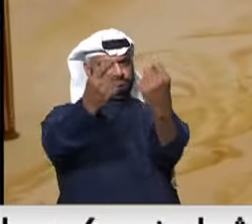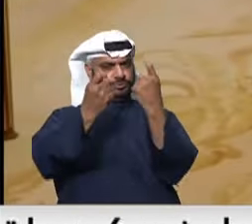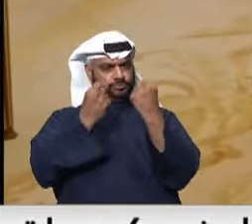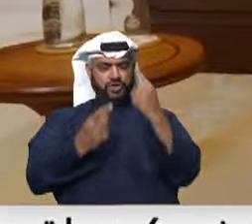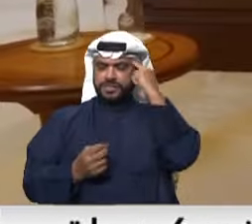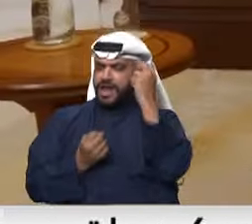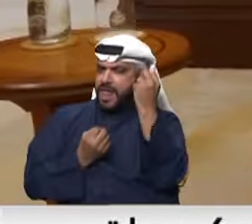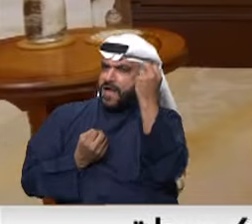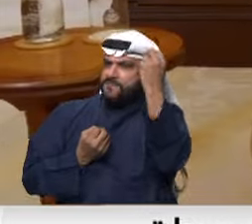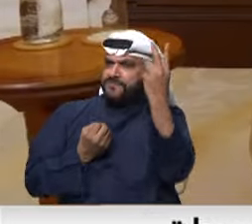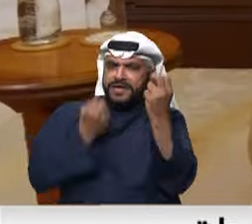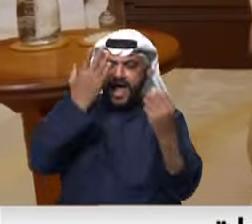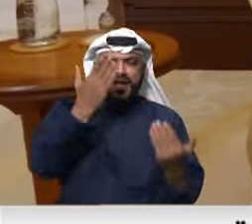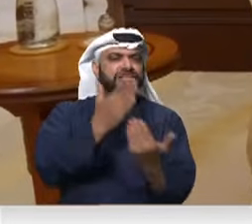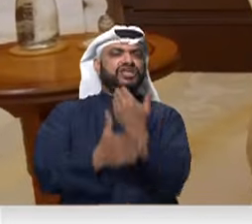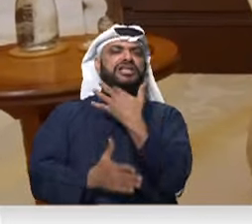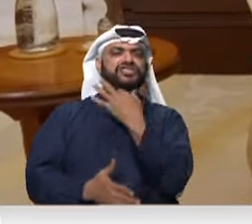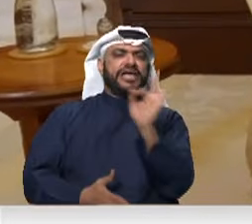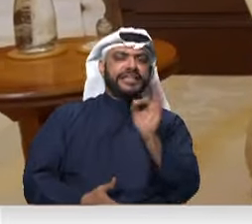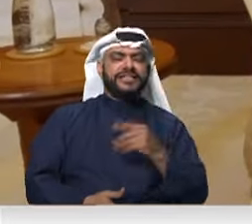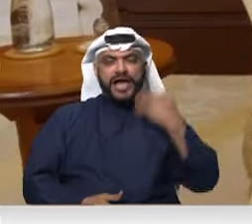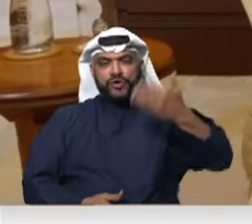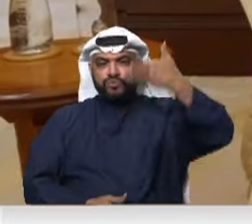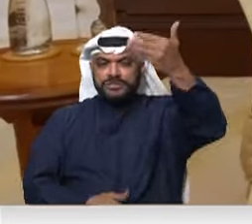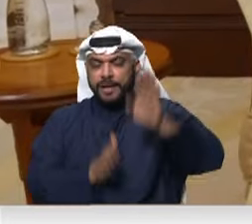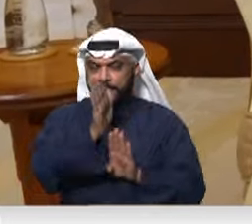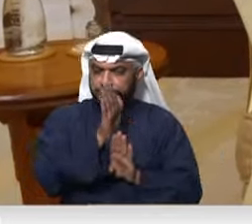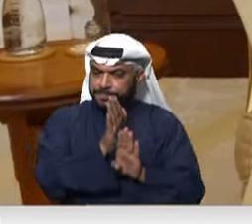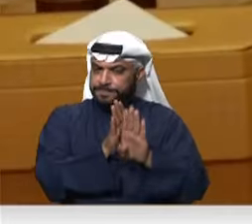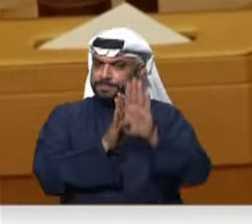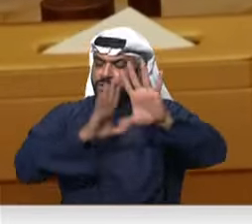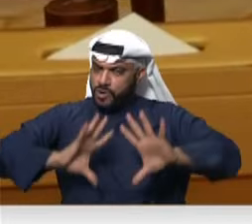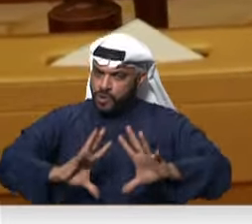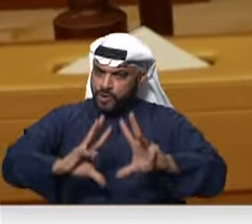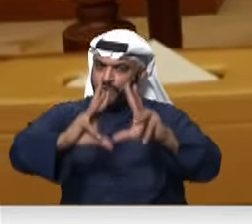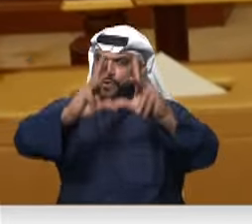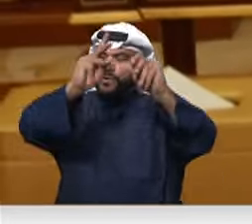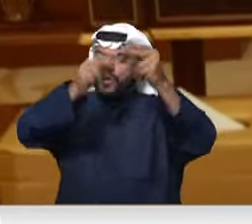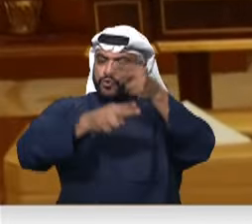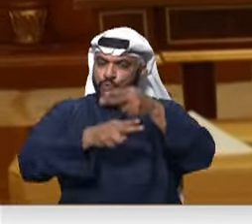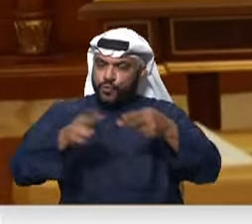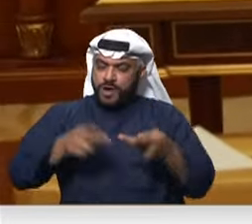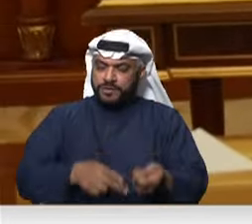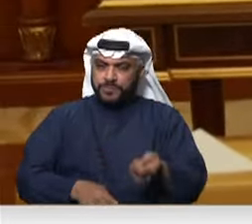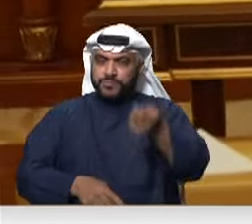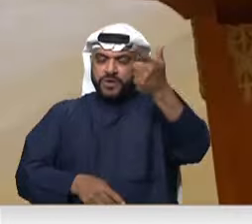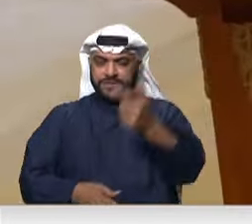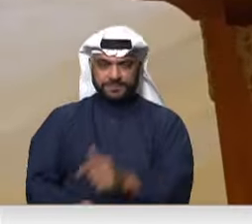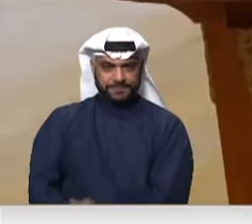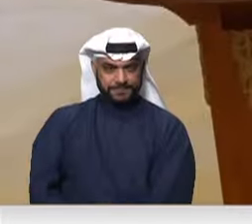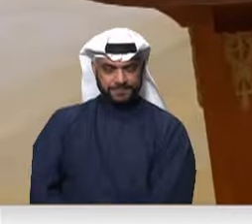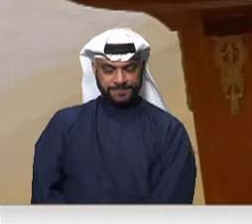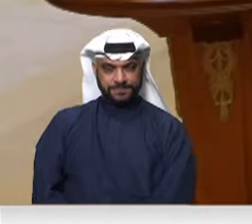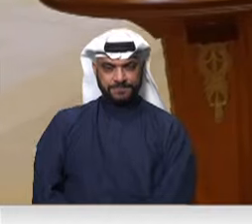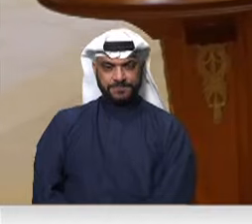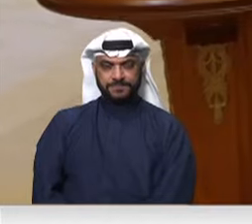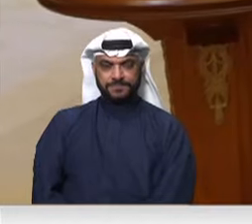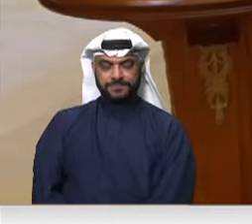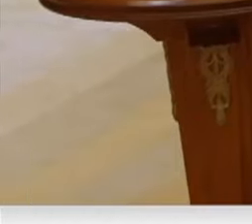أفكار ومقترحات هادفة طرحها ذو الاختصاص وتصب في صالح الوطن والمواطنين.